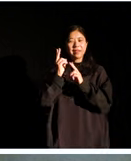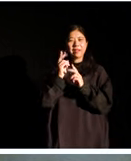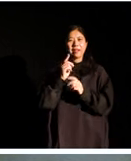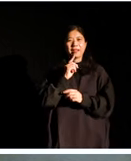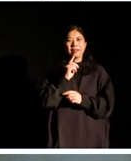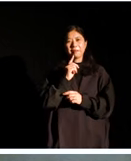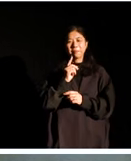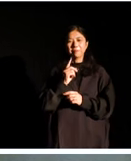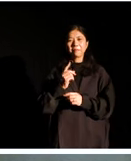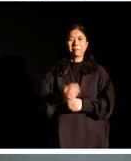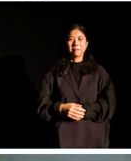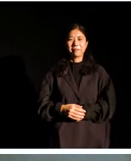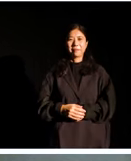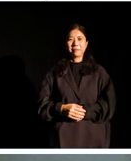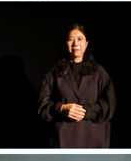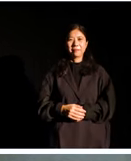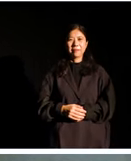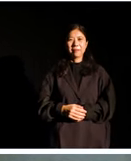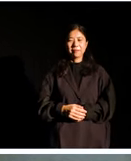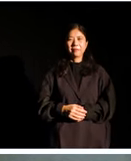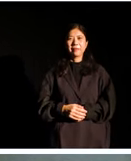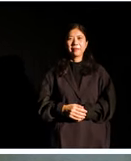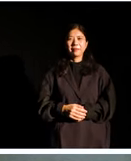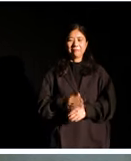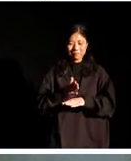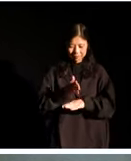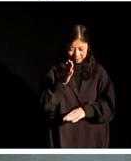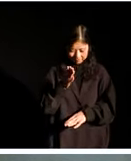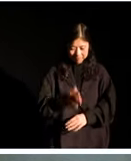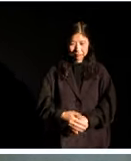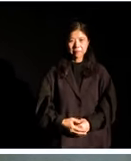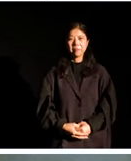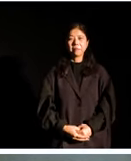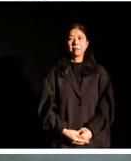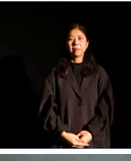ニフェデビル皆様本当にありがとうござい